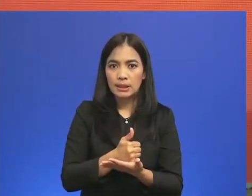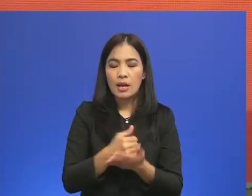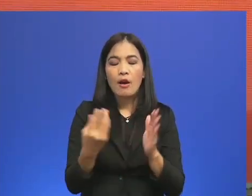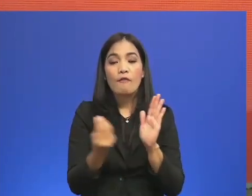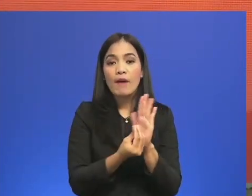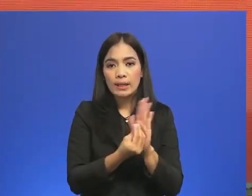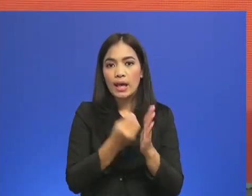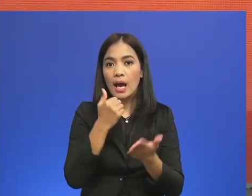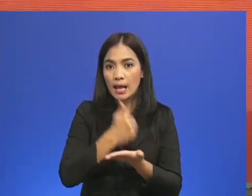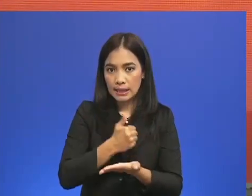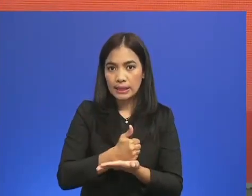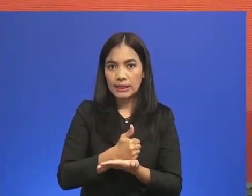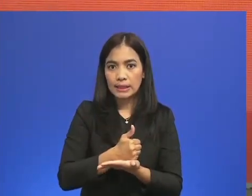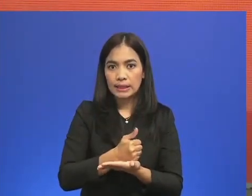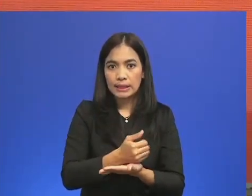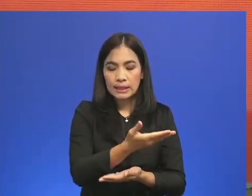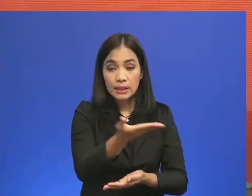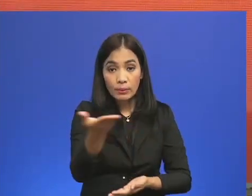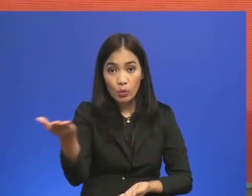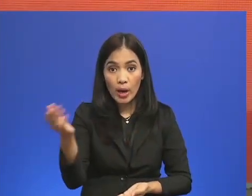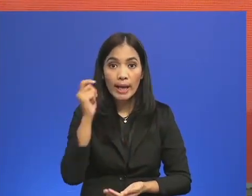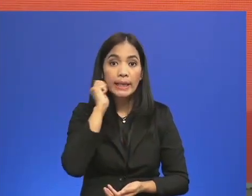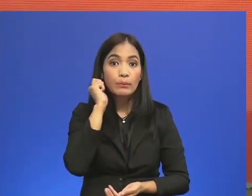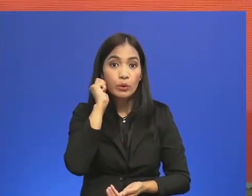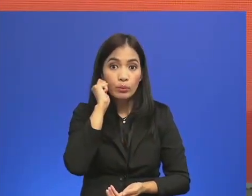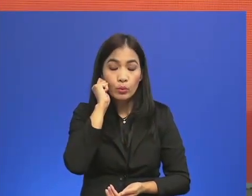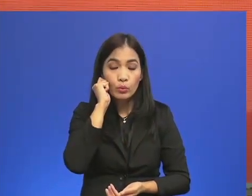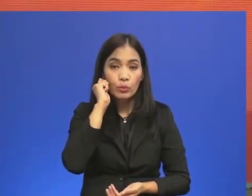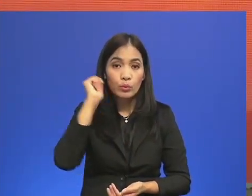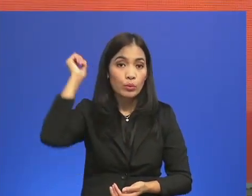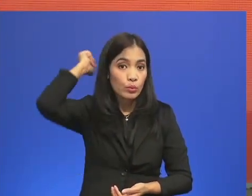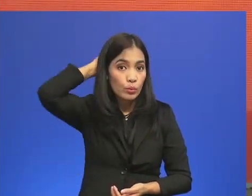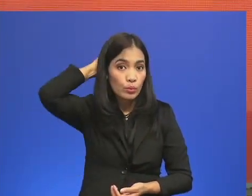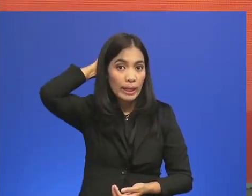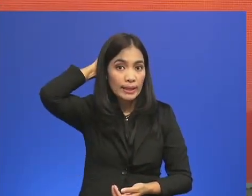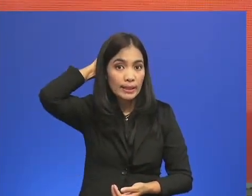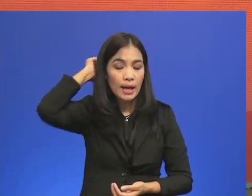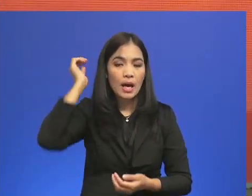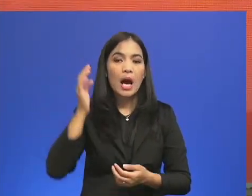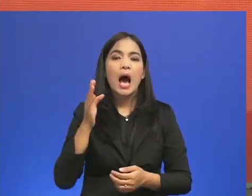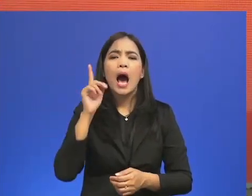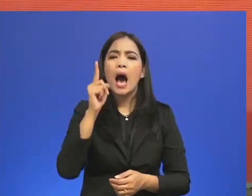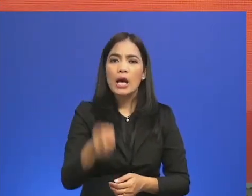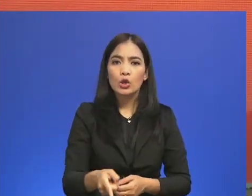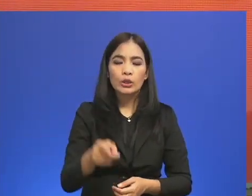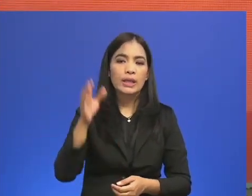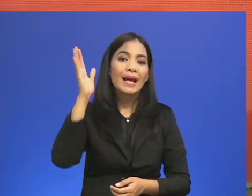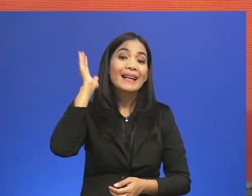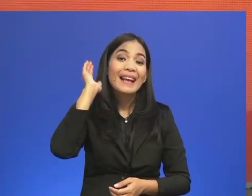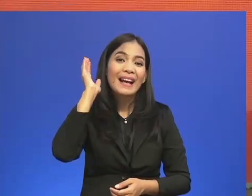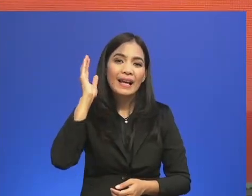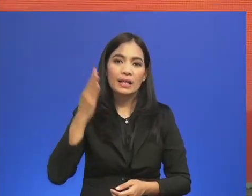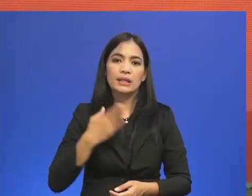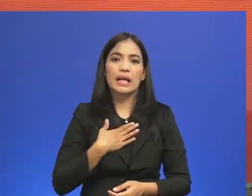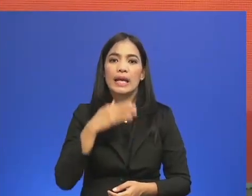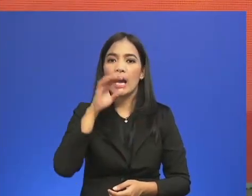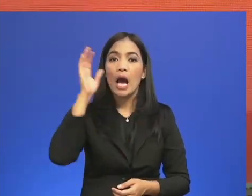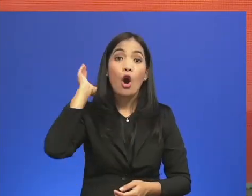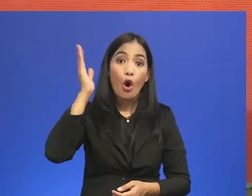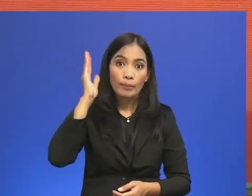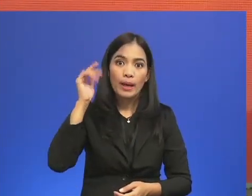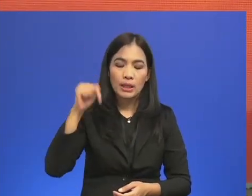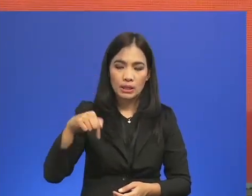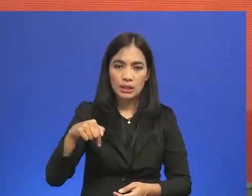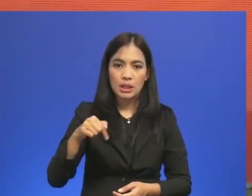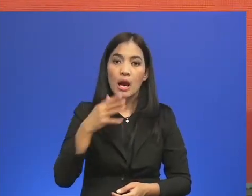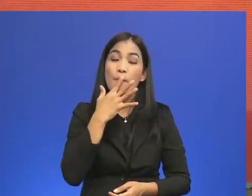Kaum ibu, kaum wanita harus mendengar apa yang saya katakan dan